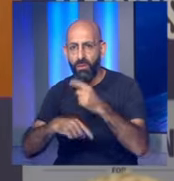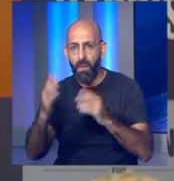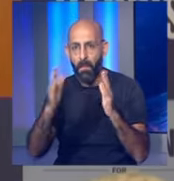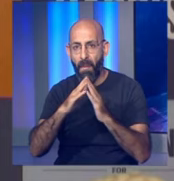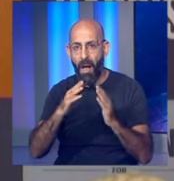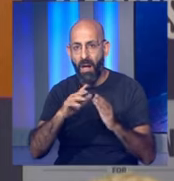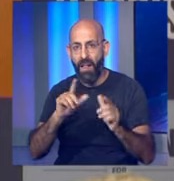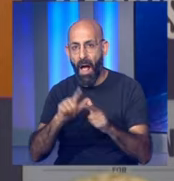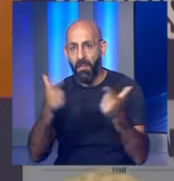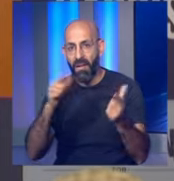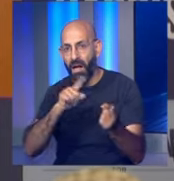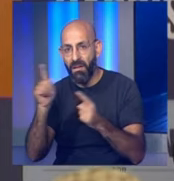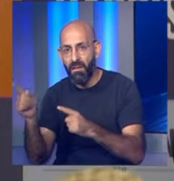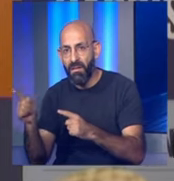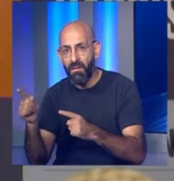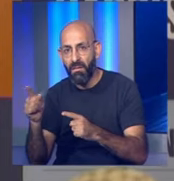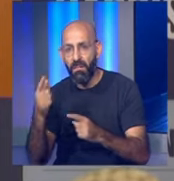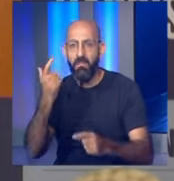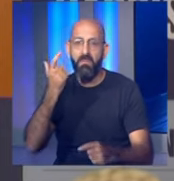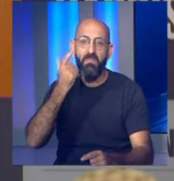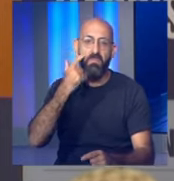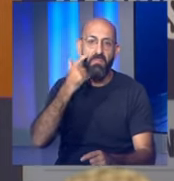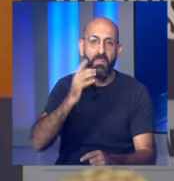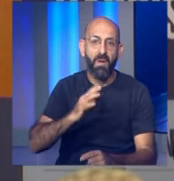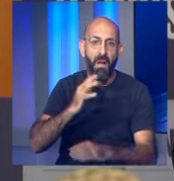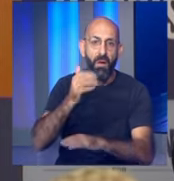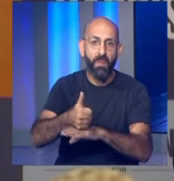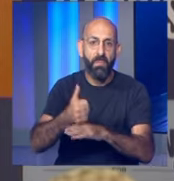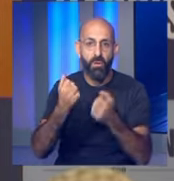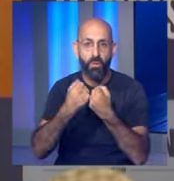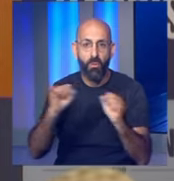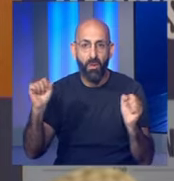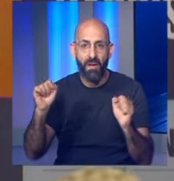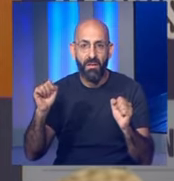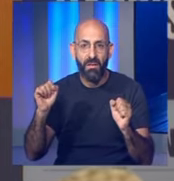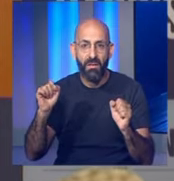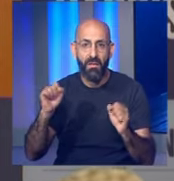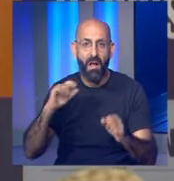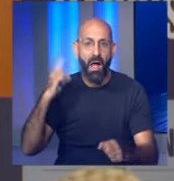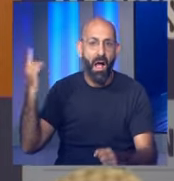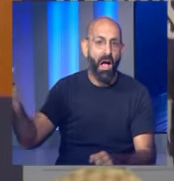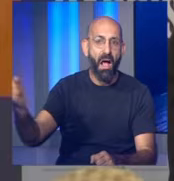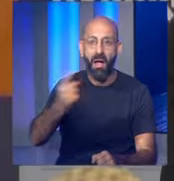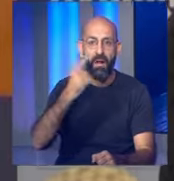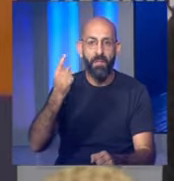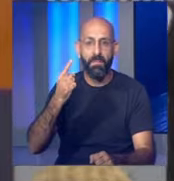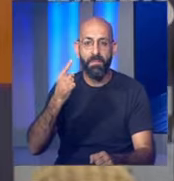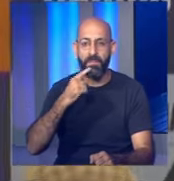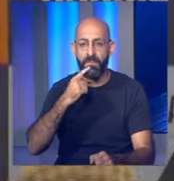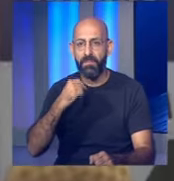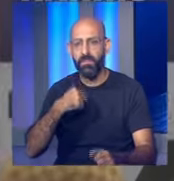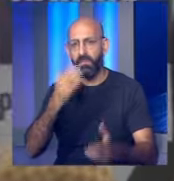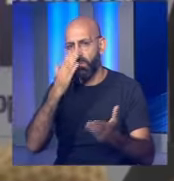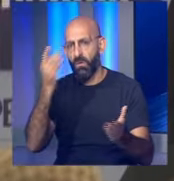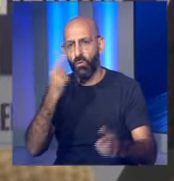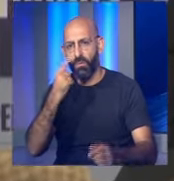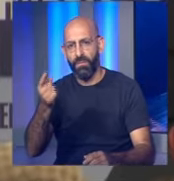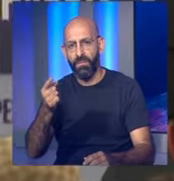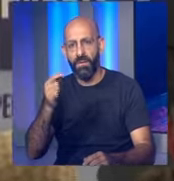بايدن وصف ترامب بأنه يمثل تهديدا للديمقراطية ويتعين إيقافه سياسيا، فيما أشار إلى أن